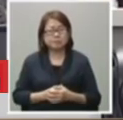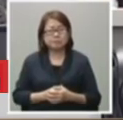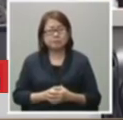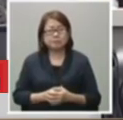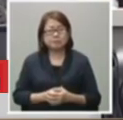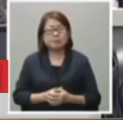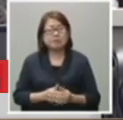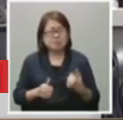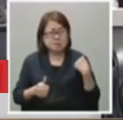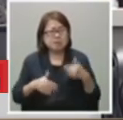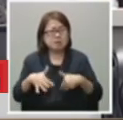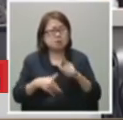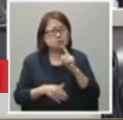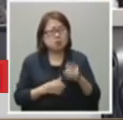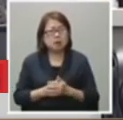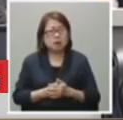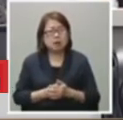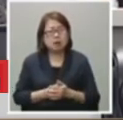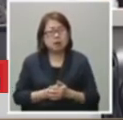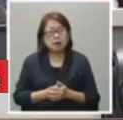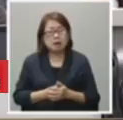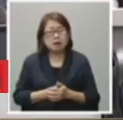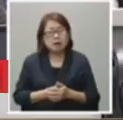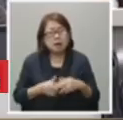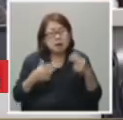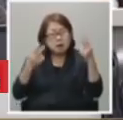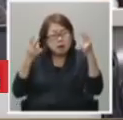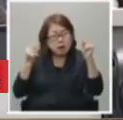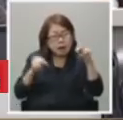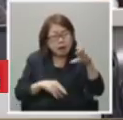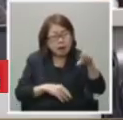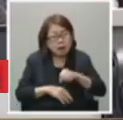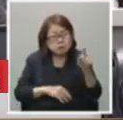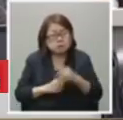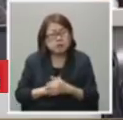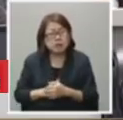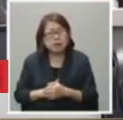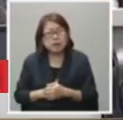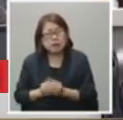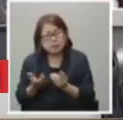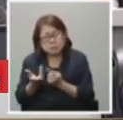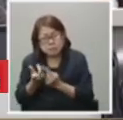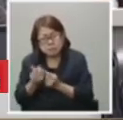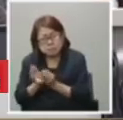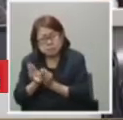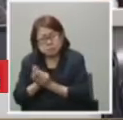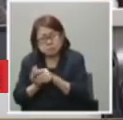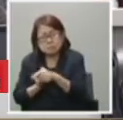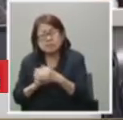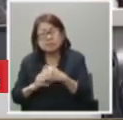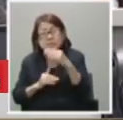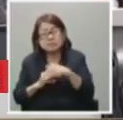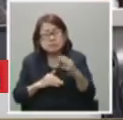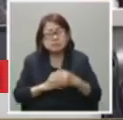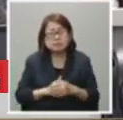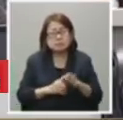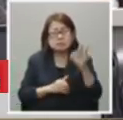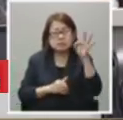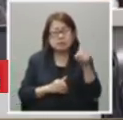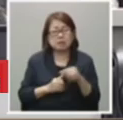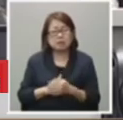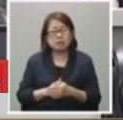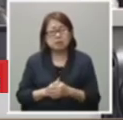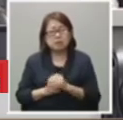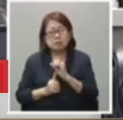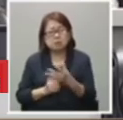คนก็บอกอีกครับบอกว่าท่านมาจากบัตรเกินบัตรเขย่งบัตรออกลูกในหีบเพื่อนสมาชิกก็อภิปรายไปแล้วว่าท่านใช้บ้านล้วง